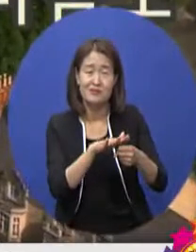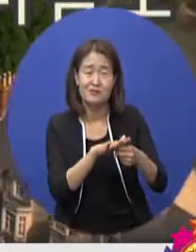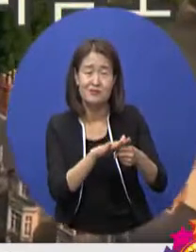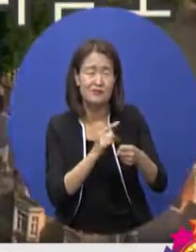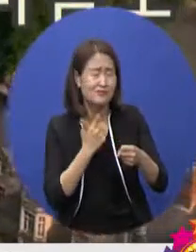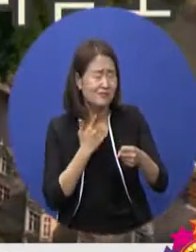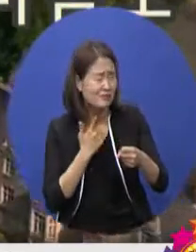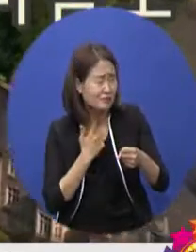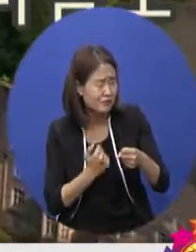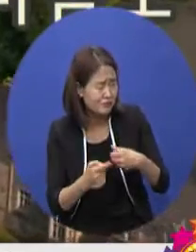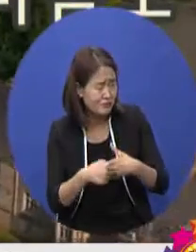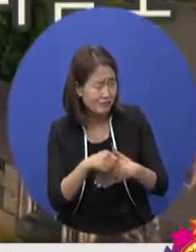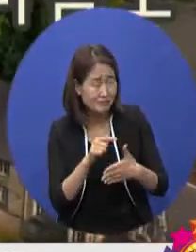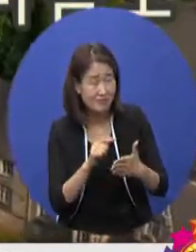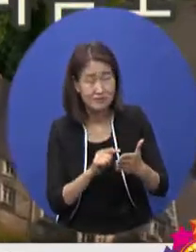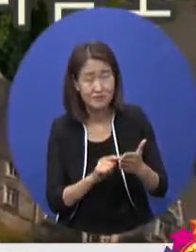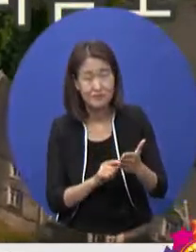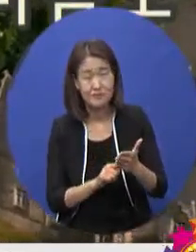사랑해